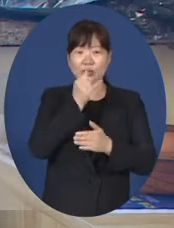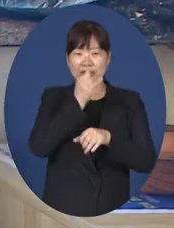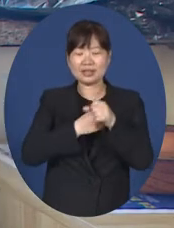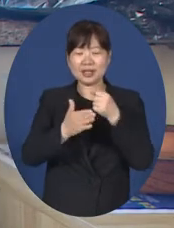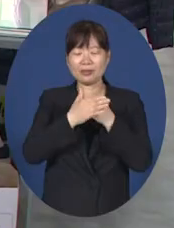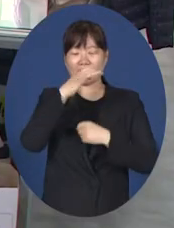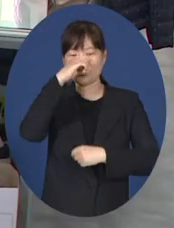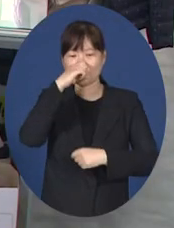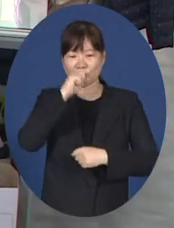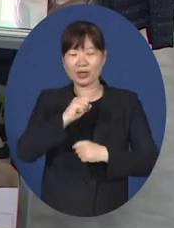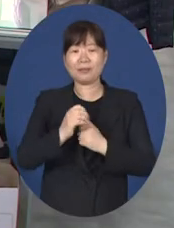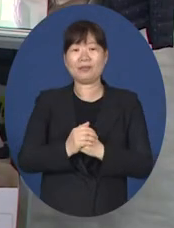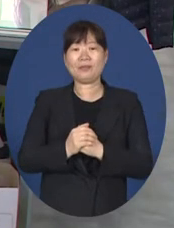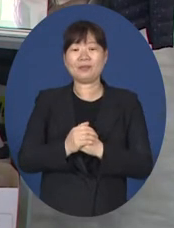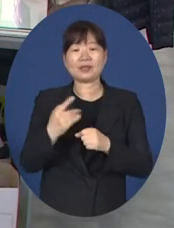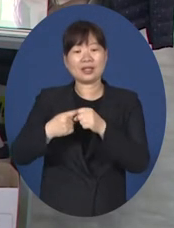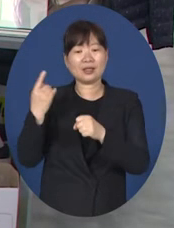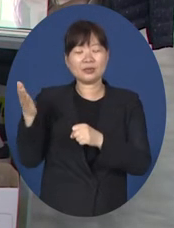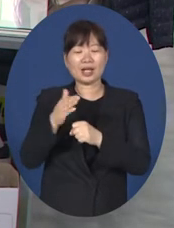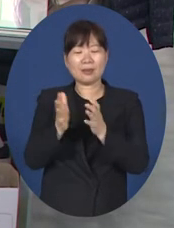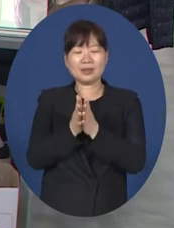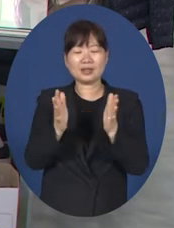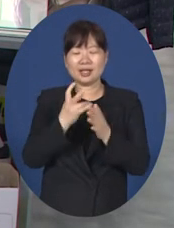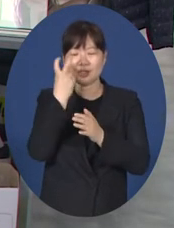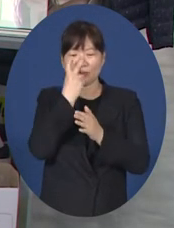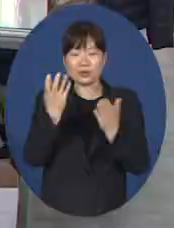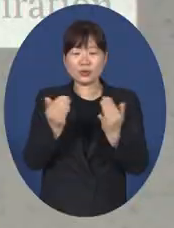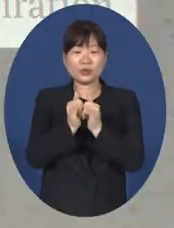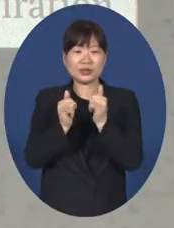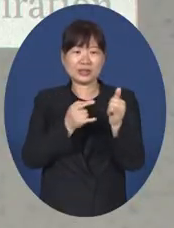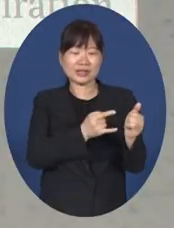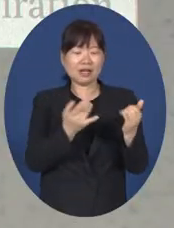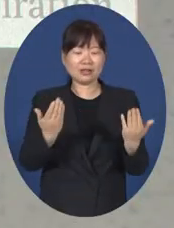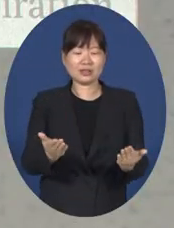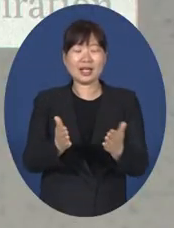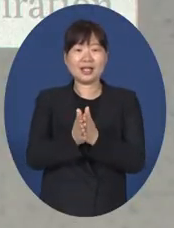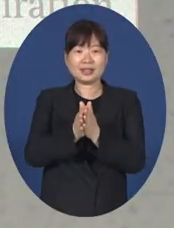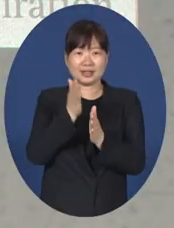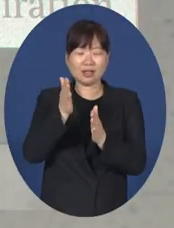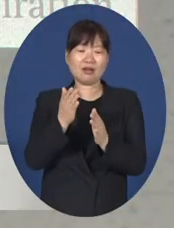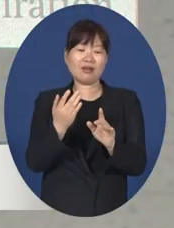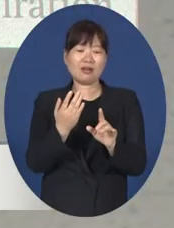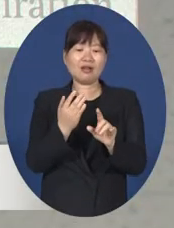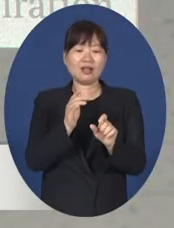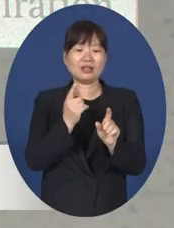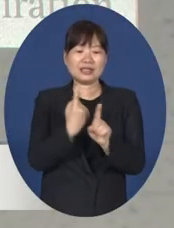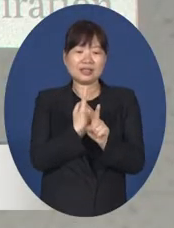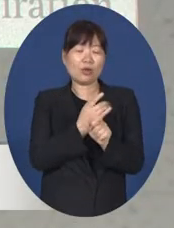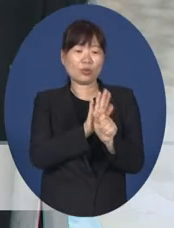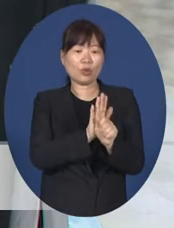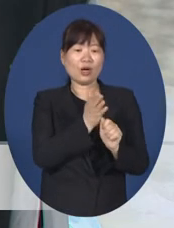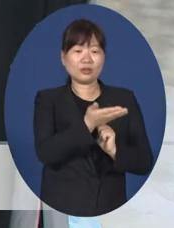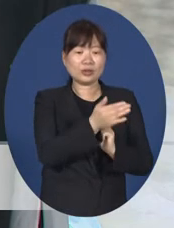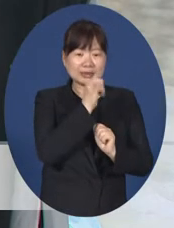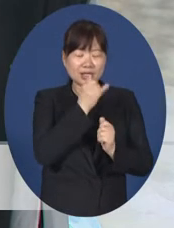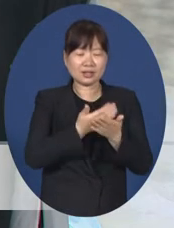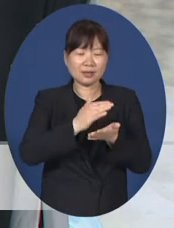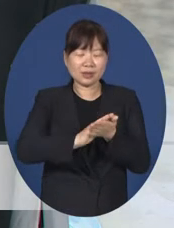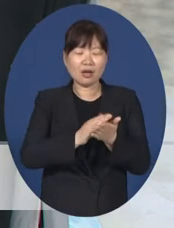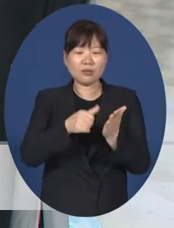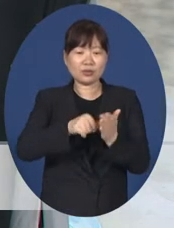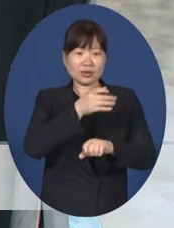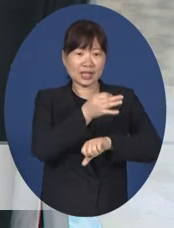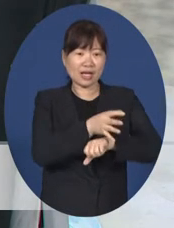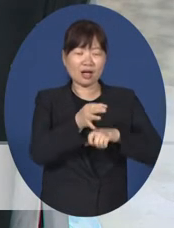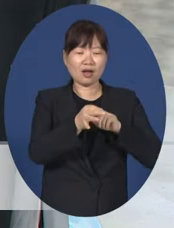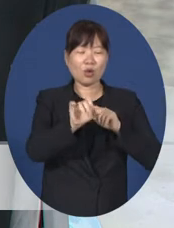있고 그렇습니다. 경기도는 지난해부터 아파트 경비 노동자의 휴게시설 개선을 지원하고 있습니다. 시설 개보수와 비품